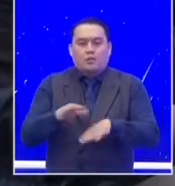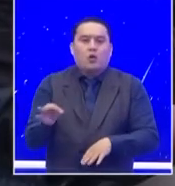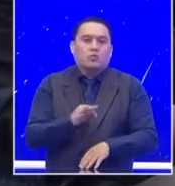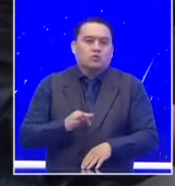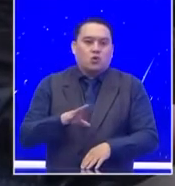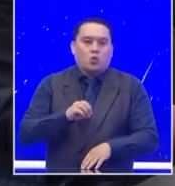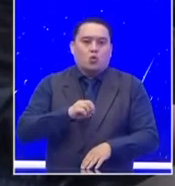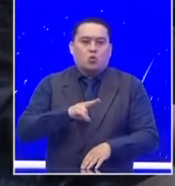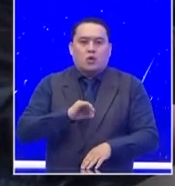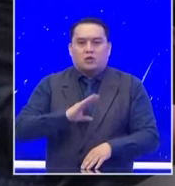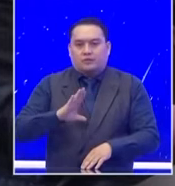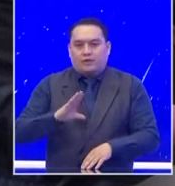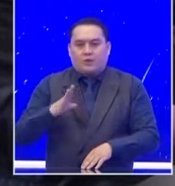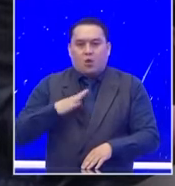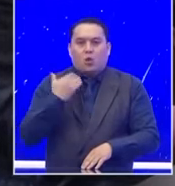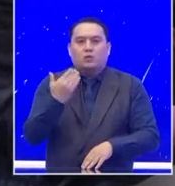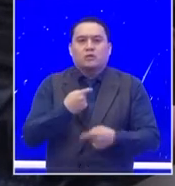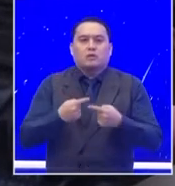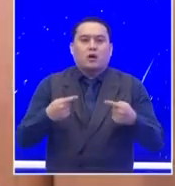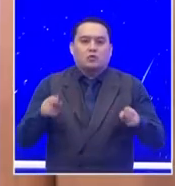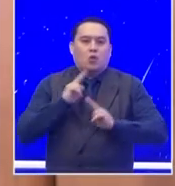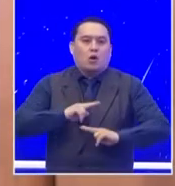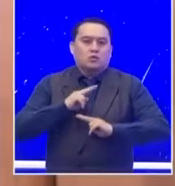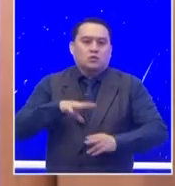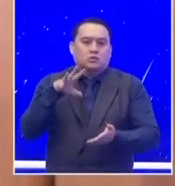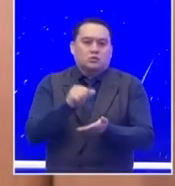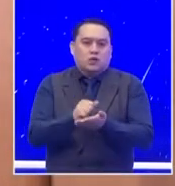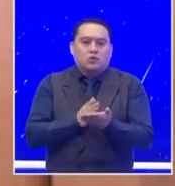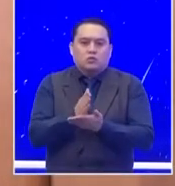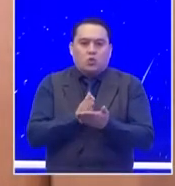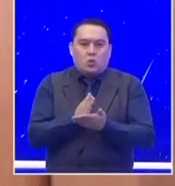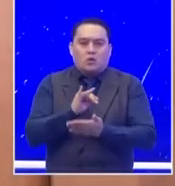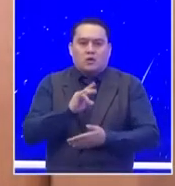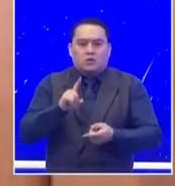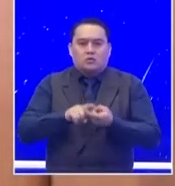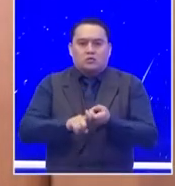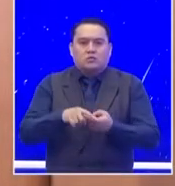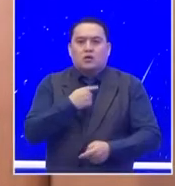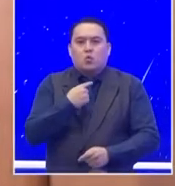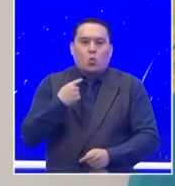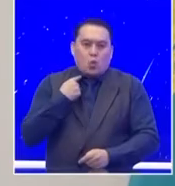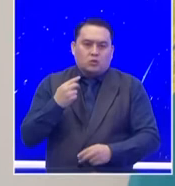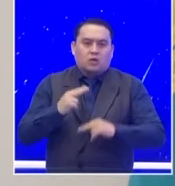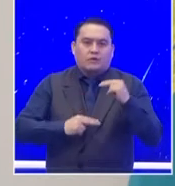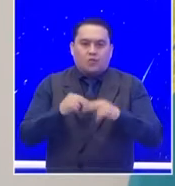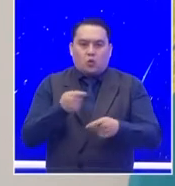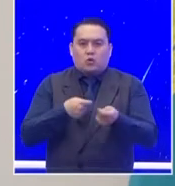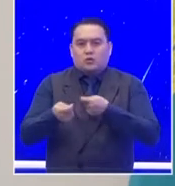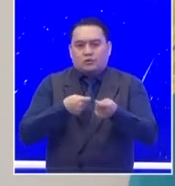акима Алматинской области Лязат Турлашев. В разные годы Тангирберген Даркембаев занимал должности